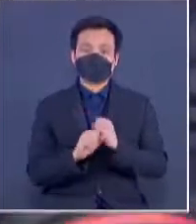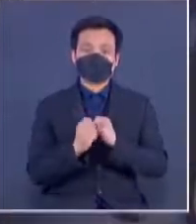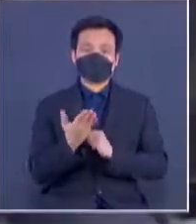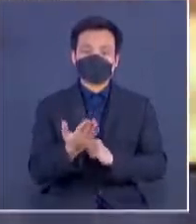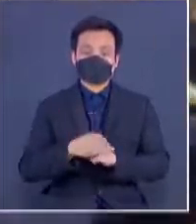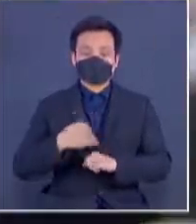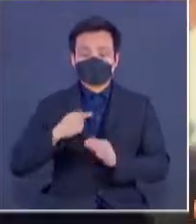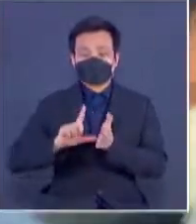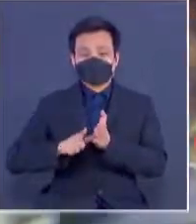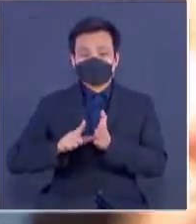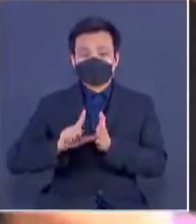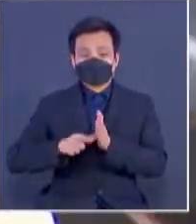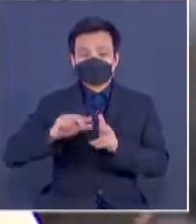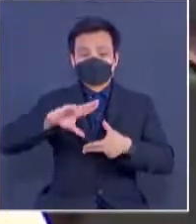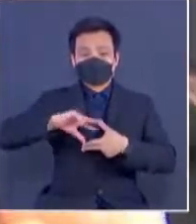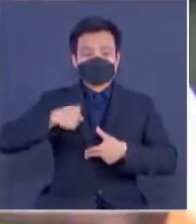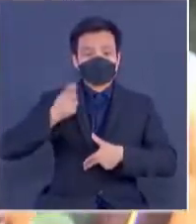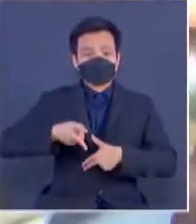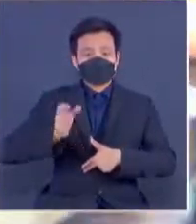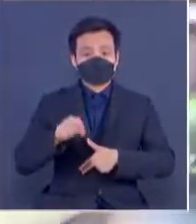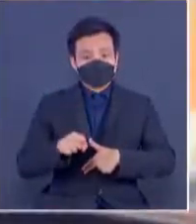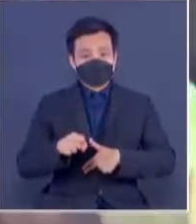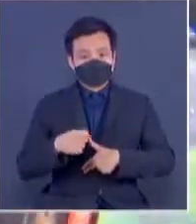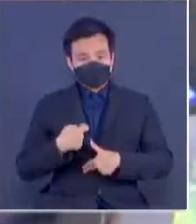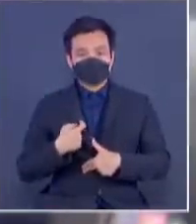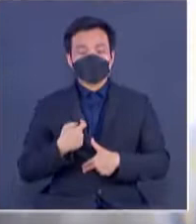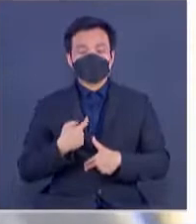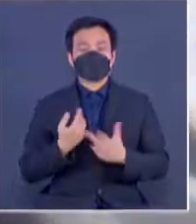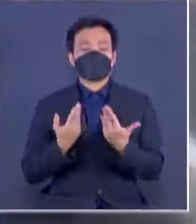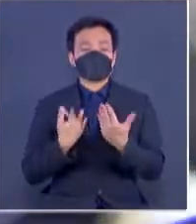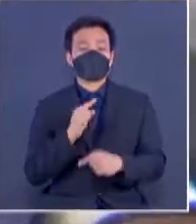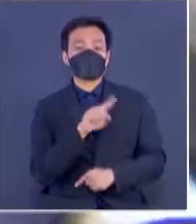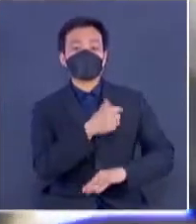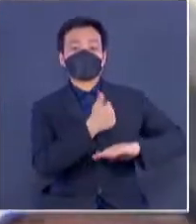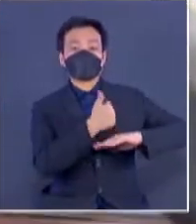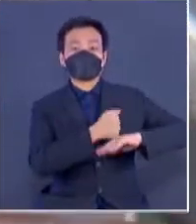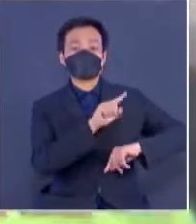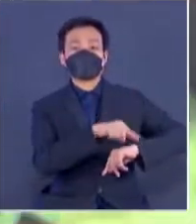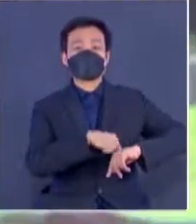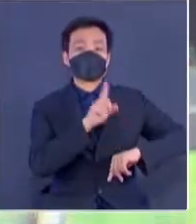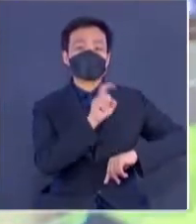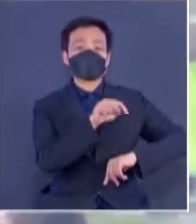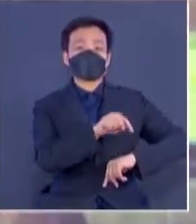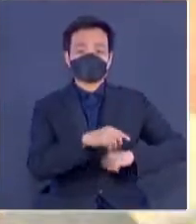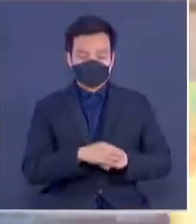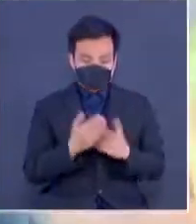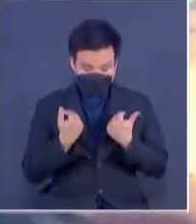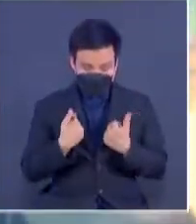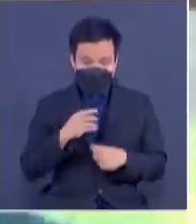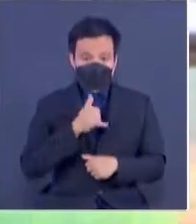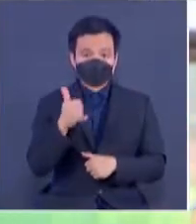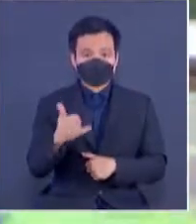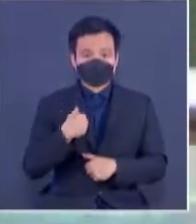ยังอยู่ในตำแหน่งเลขาธิการพรรคไหมแล้วบอกว่าเดี๋ยวรอหัวหน้าพรร ค ให้ไปสอบถามกับทางหัวหน้าพรรคแล้วก็บอกว่าตนเองกำลังจะลงพื้น